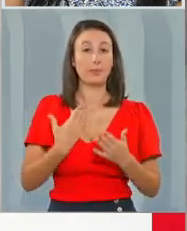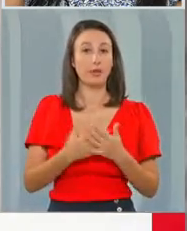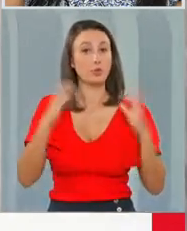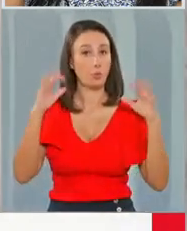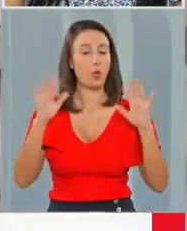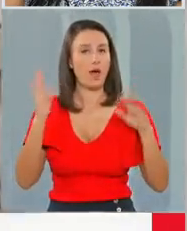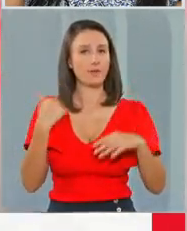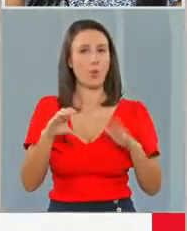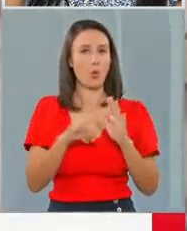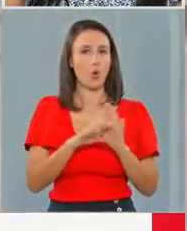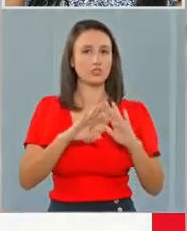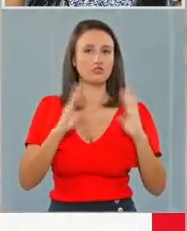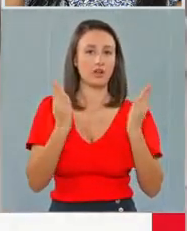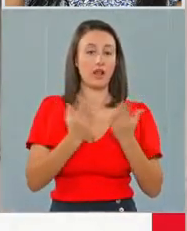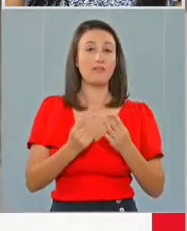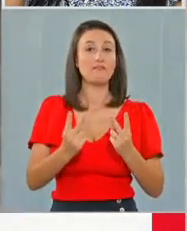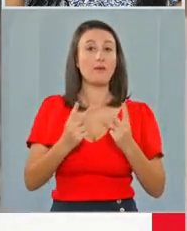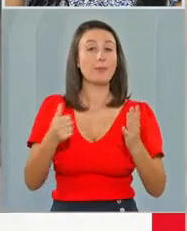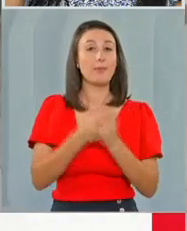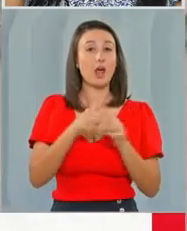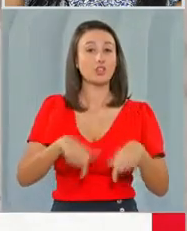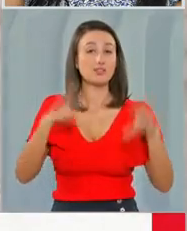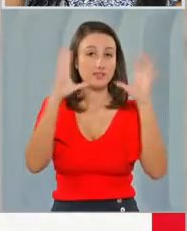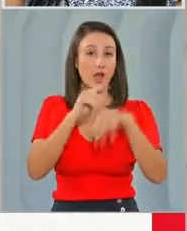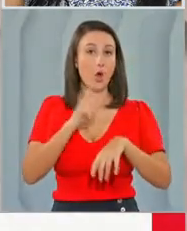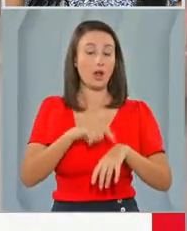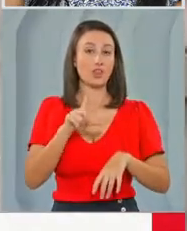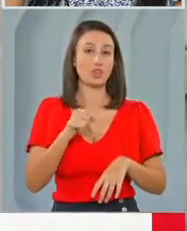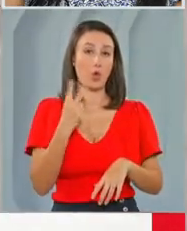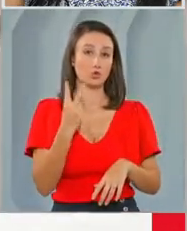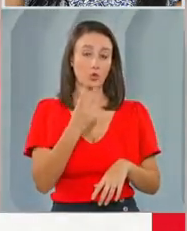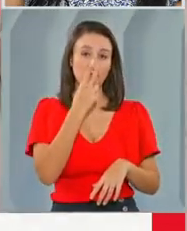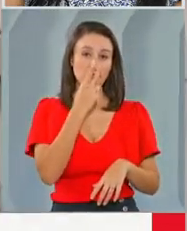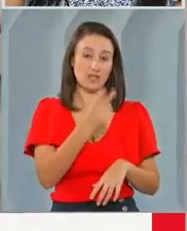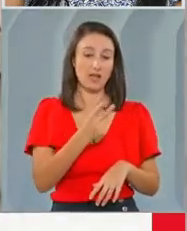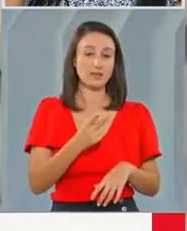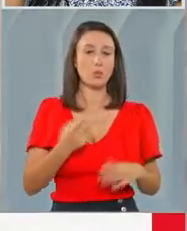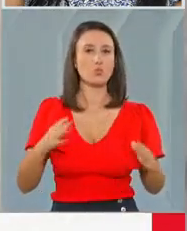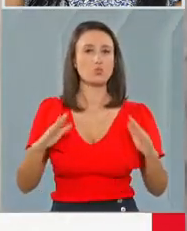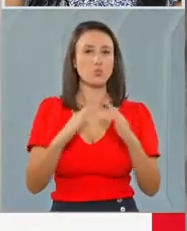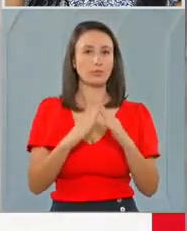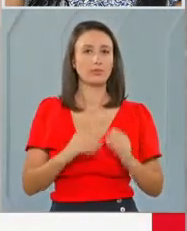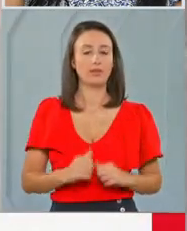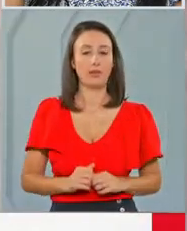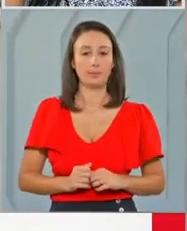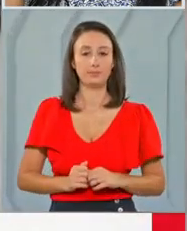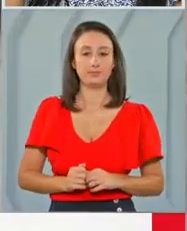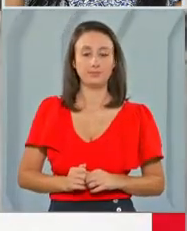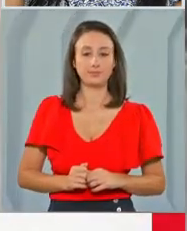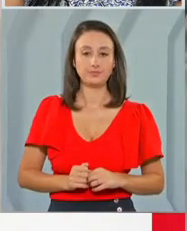ploi avem un cod general, acesta este valabil până în această seară la ora 22 și vizează zona munților Apuseni, de